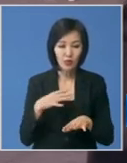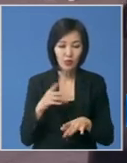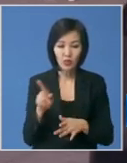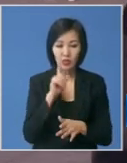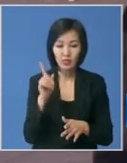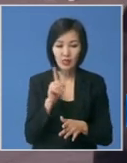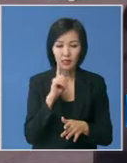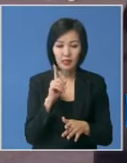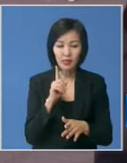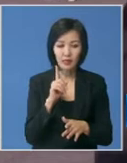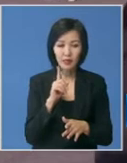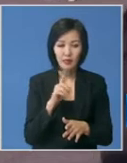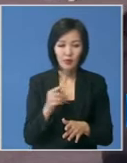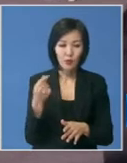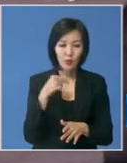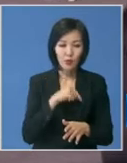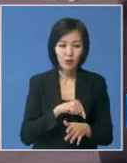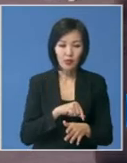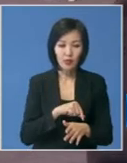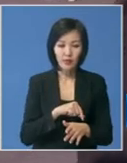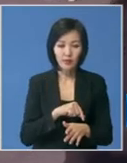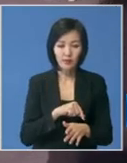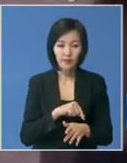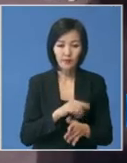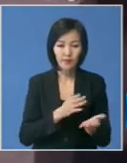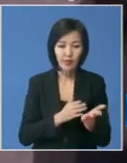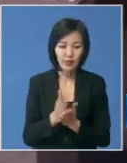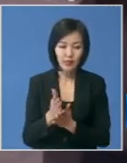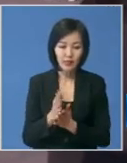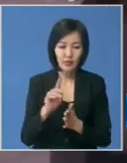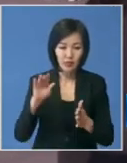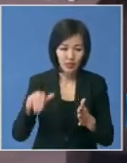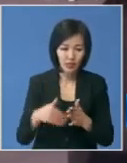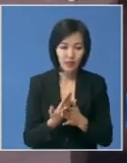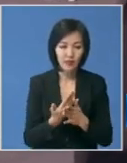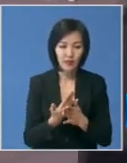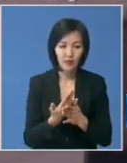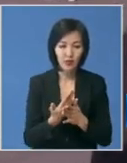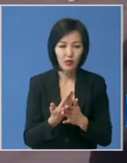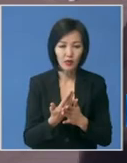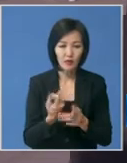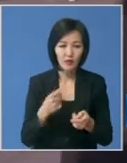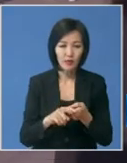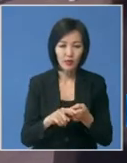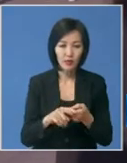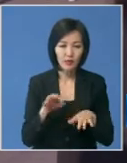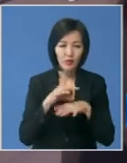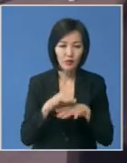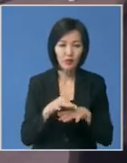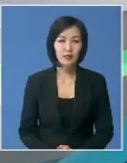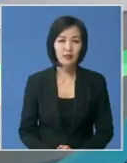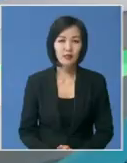Жастарды осы рухани жағынан жаңғырып ашылуына байланысты өткізіп жатқан